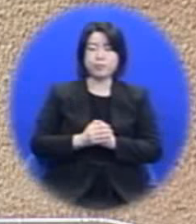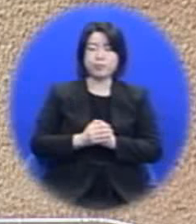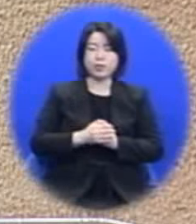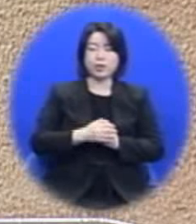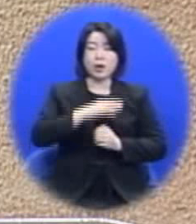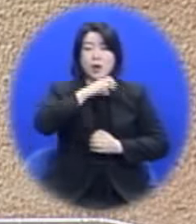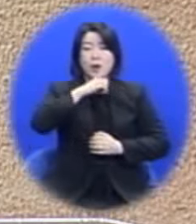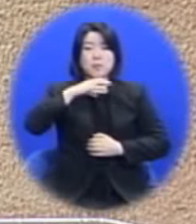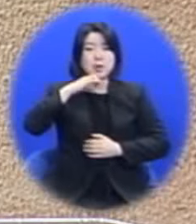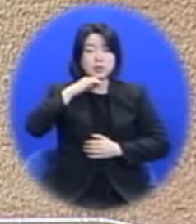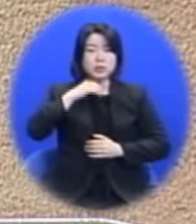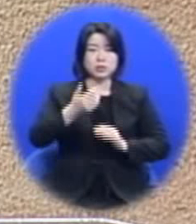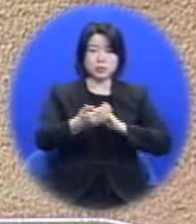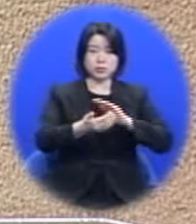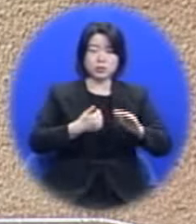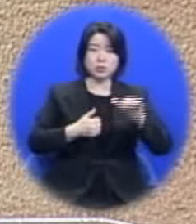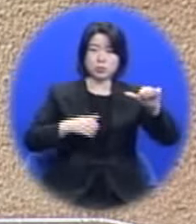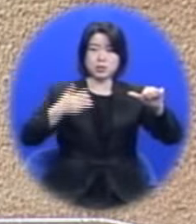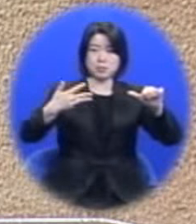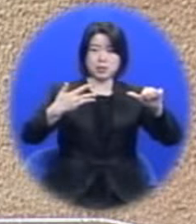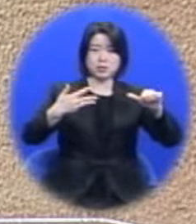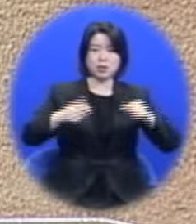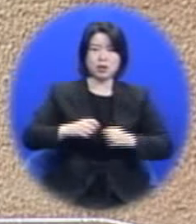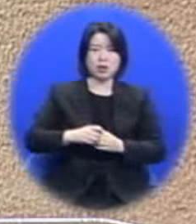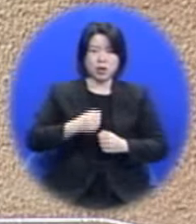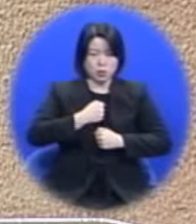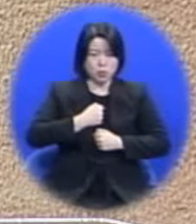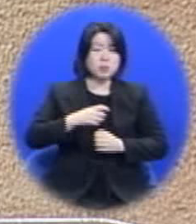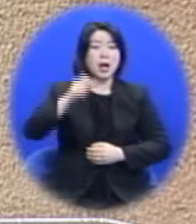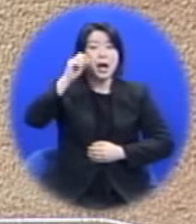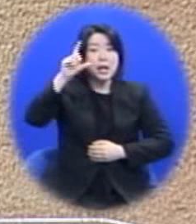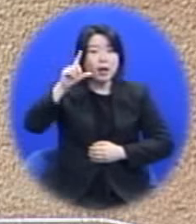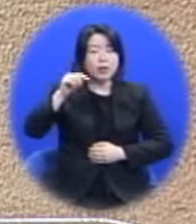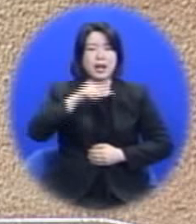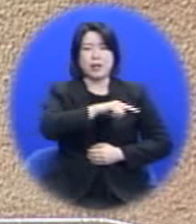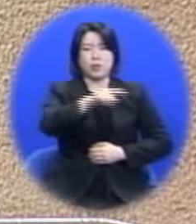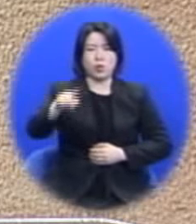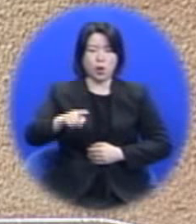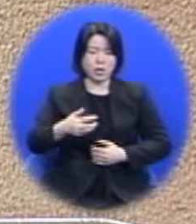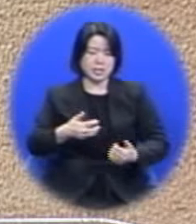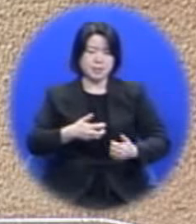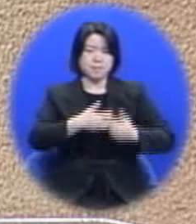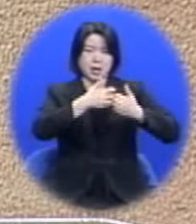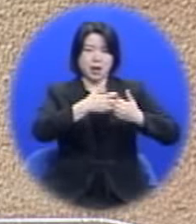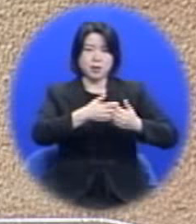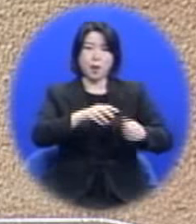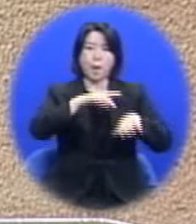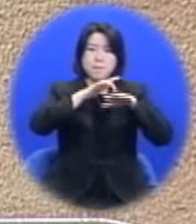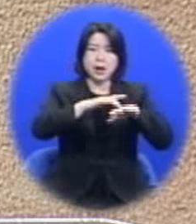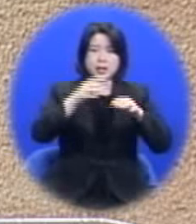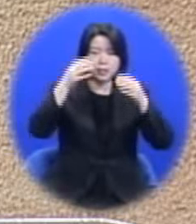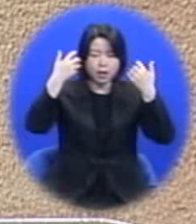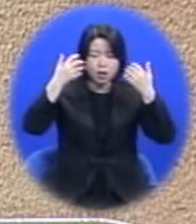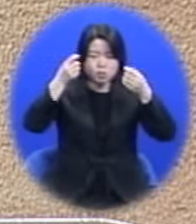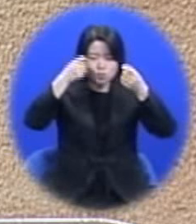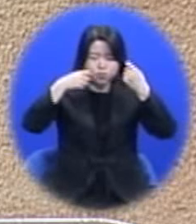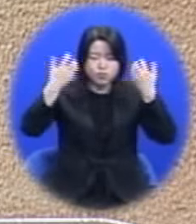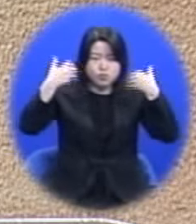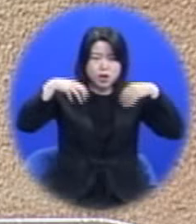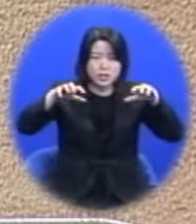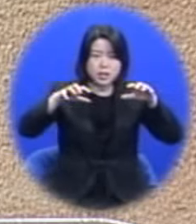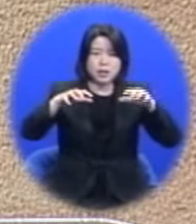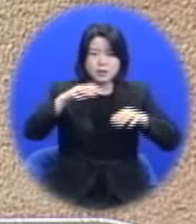베드로전서 5장 8절. 근신하라 깨워라. 너희 대정 마귀가 우는 사자같이 두루다니며 삼길자를